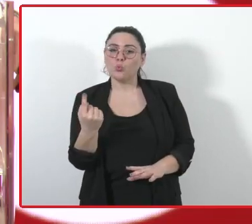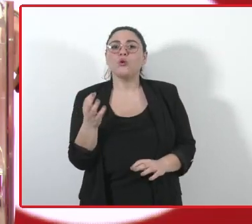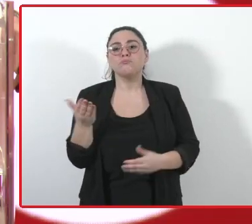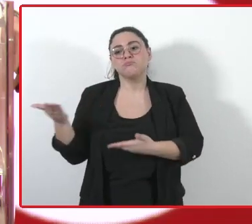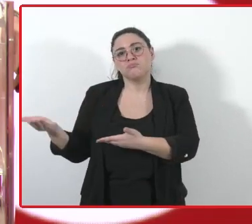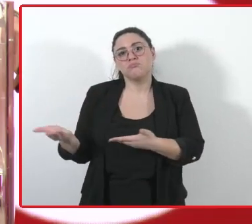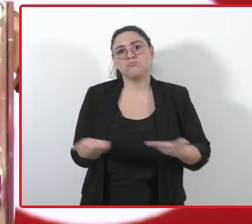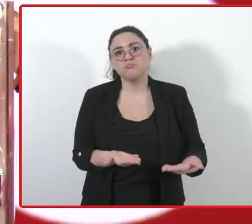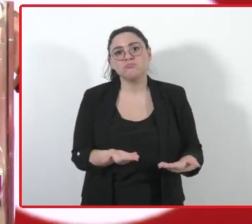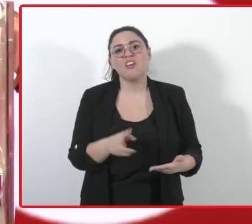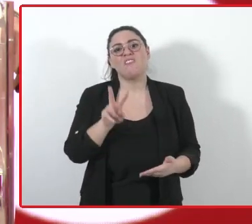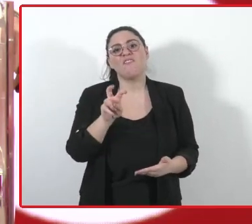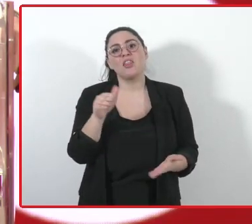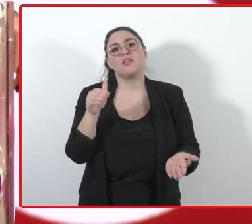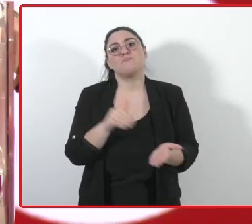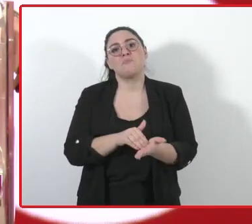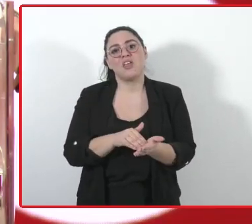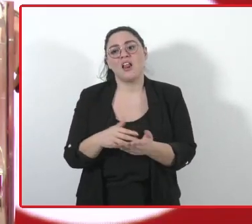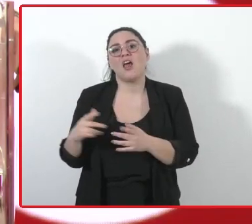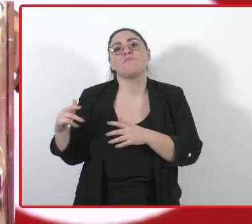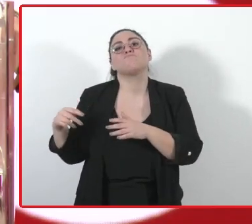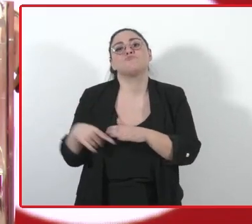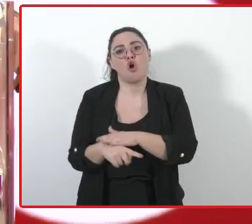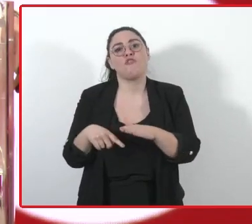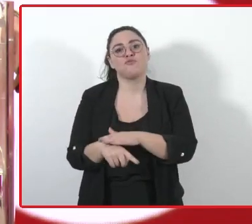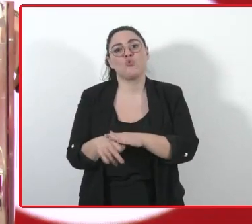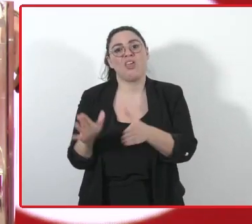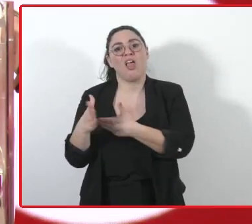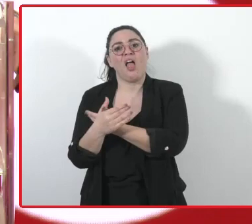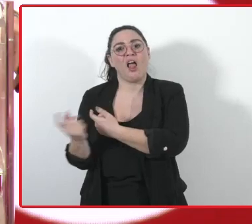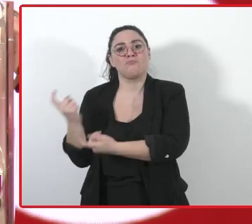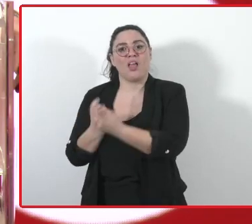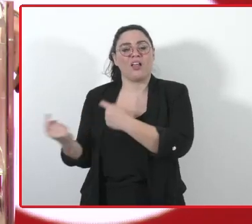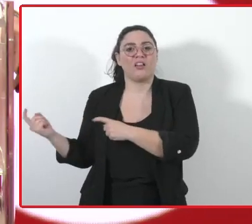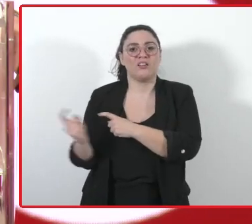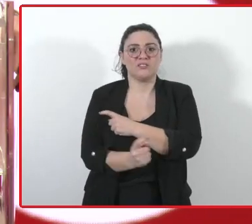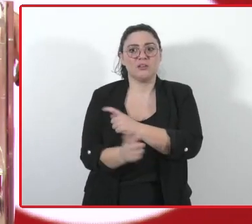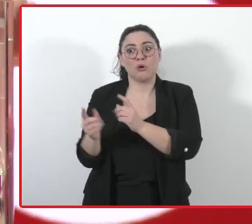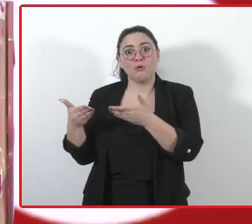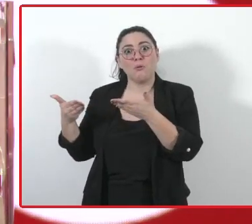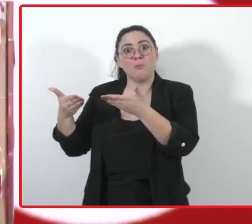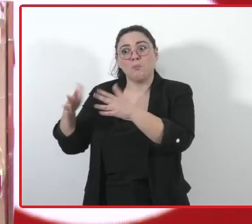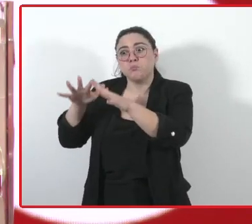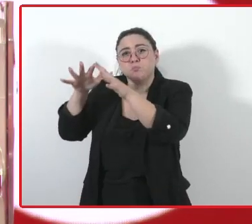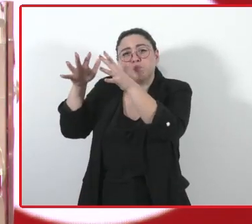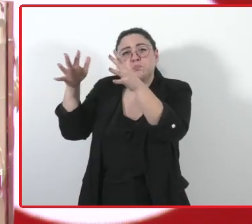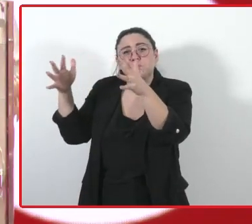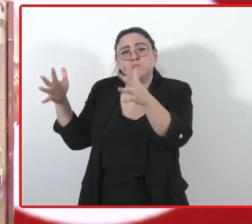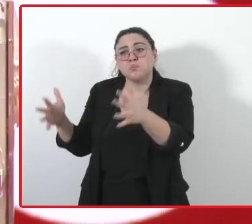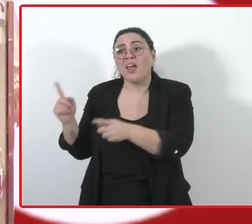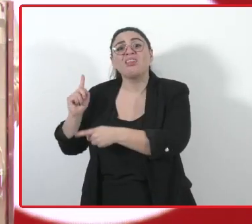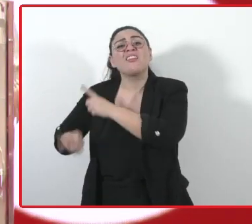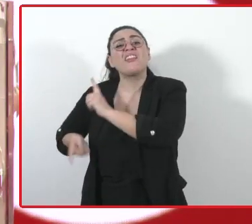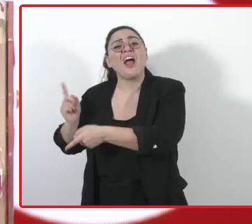oltre 20.000 profughi albanesi che a bordo della nave vlora fuggivano dalla povertà e della dittatura